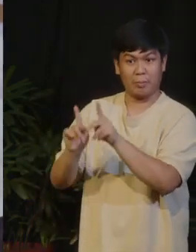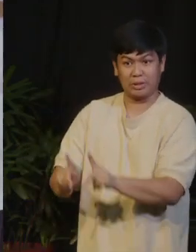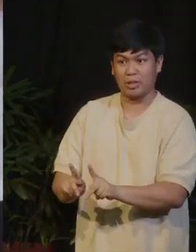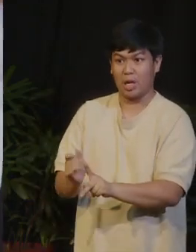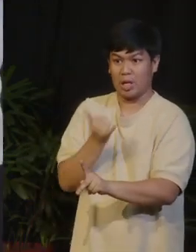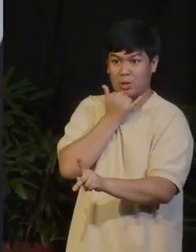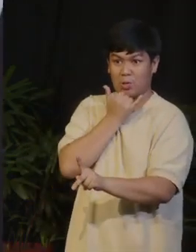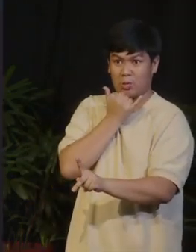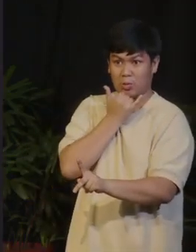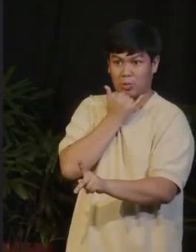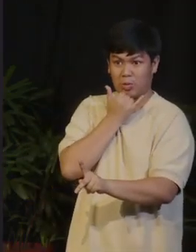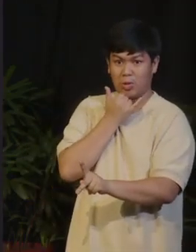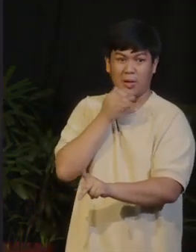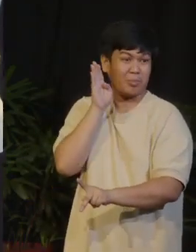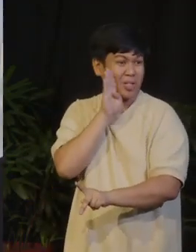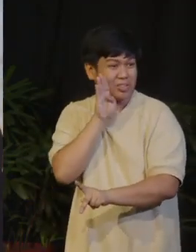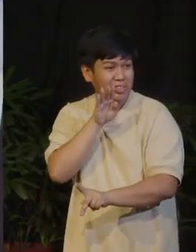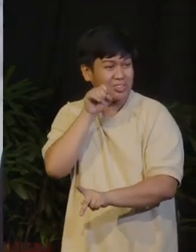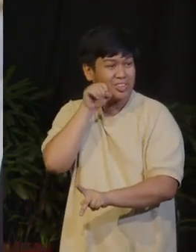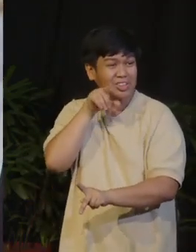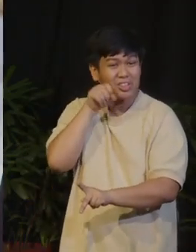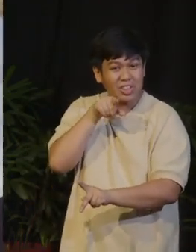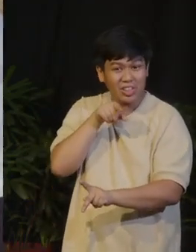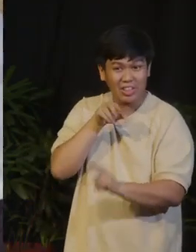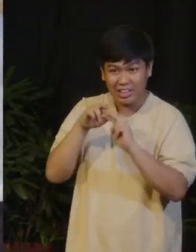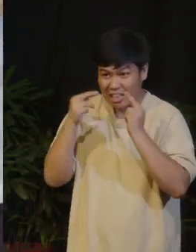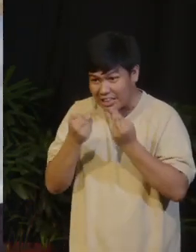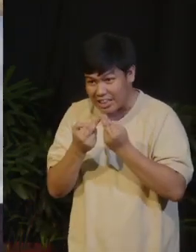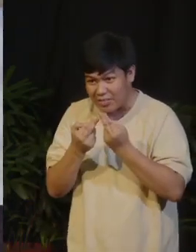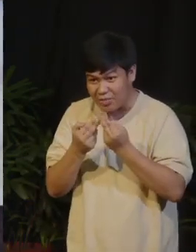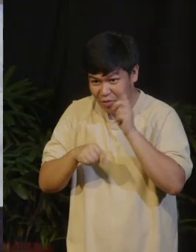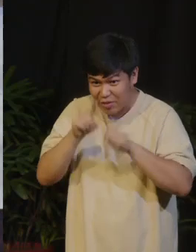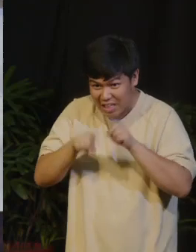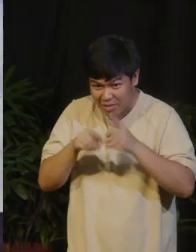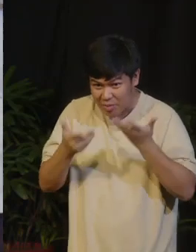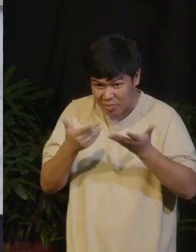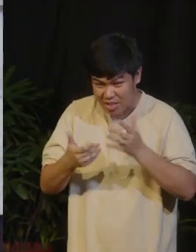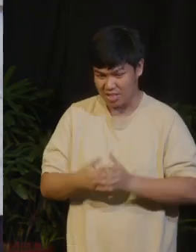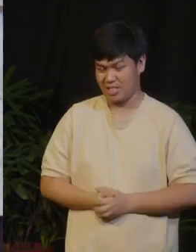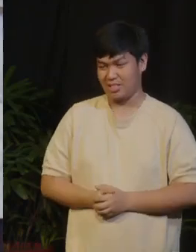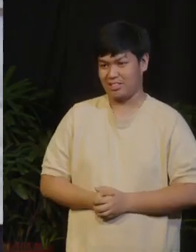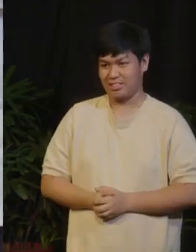Siguro, kapatid nyo, o pinsan, o kaya anak.